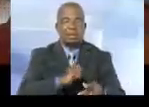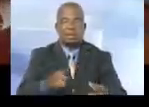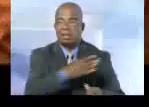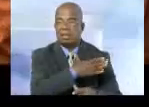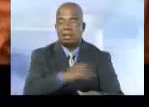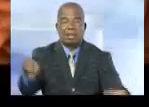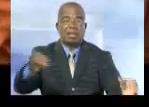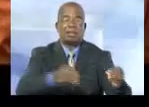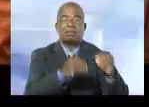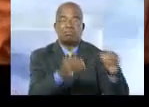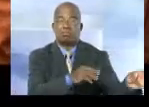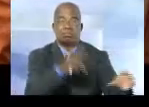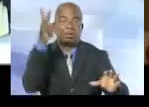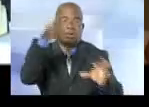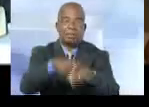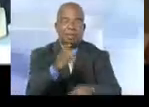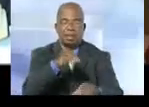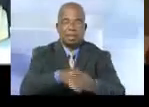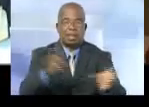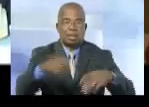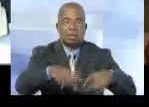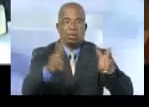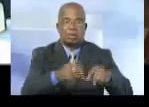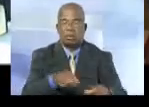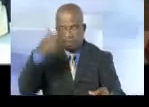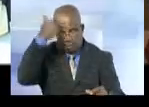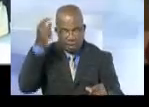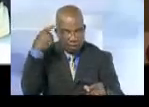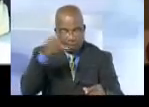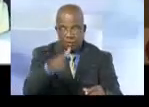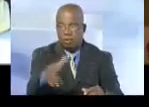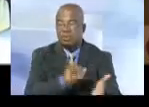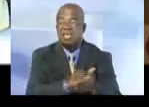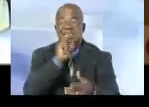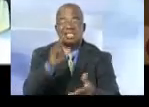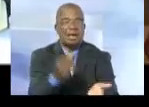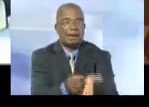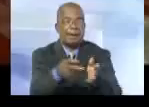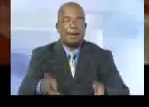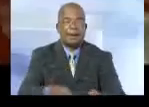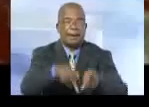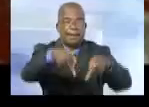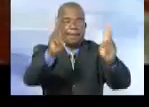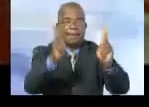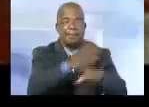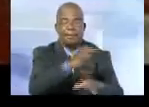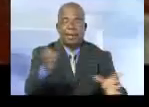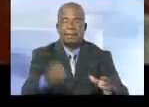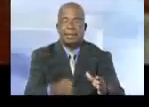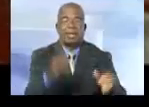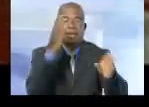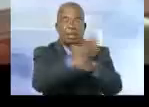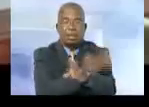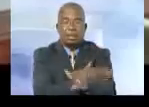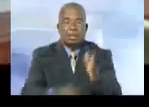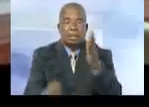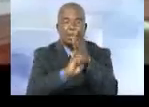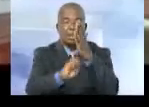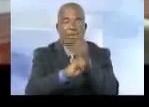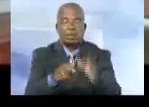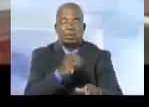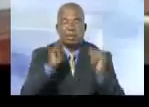privé, notamment le commerce, qui, selon lui, est le véritable moteur de l'économie ivoirienne. Quant au vice-premier